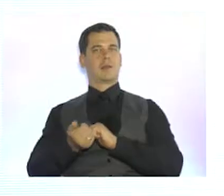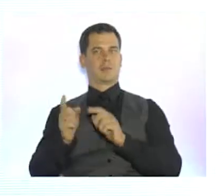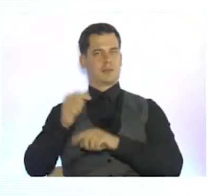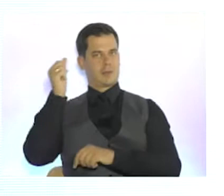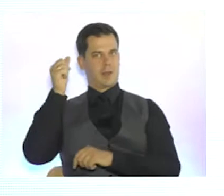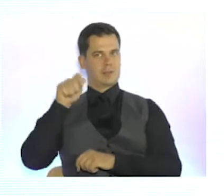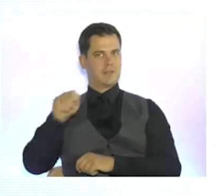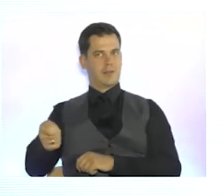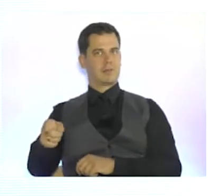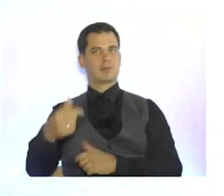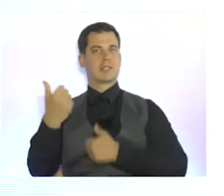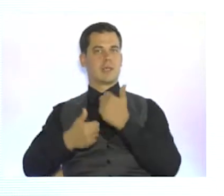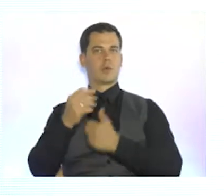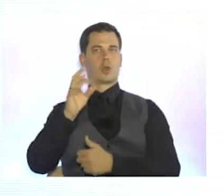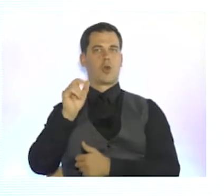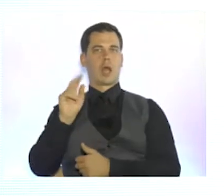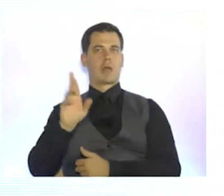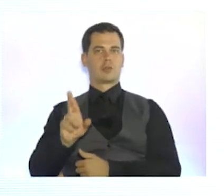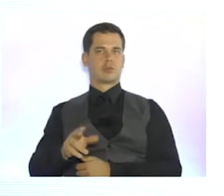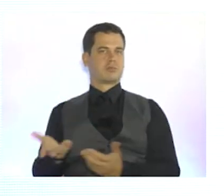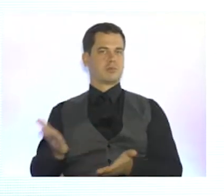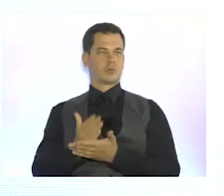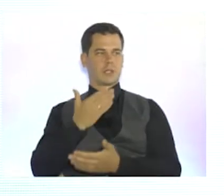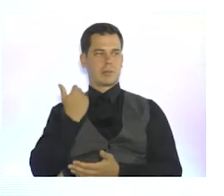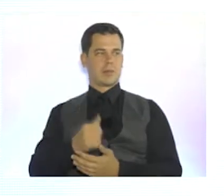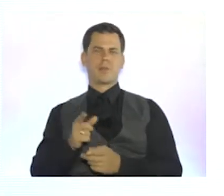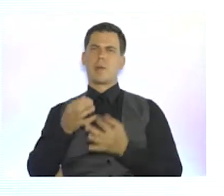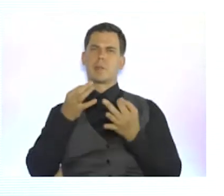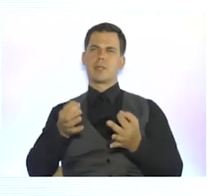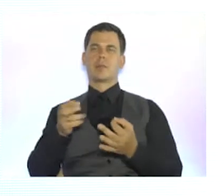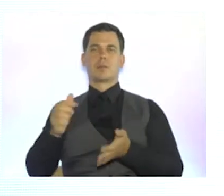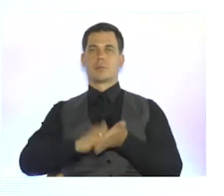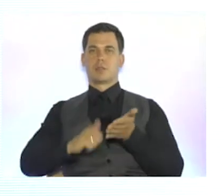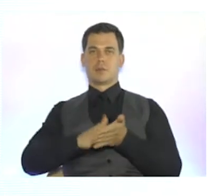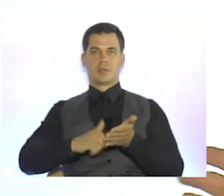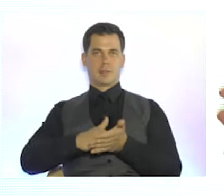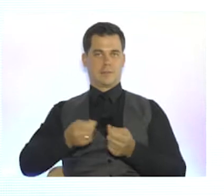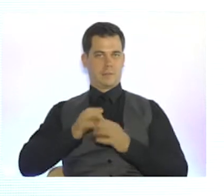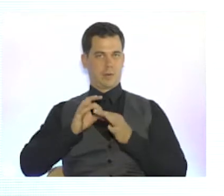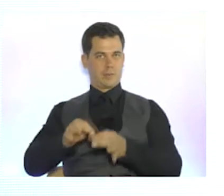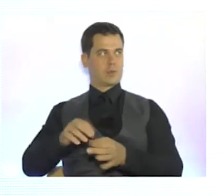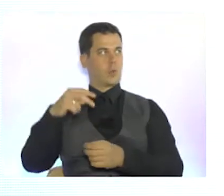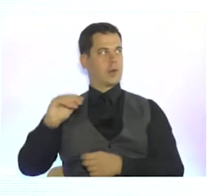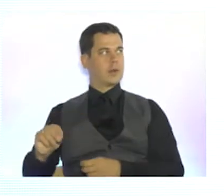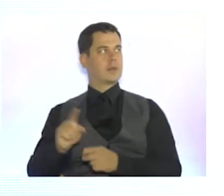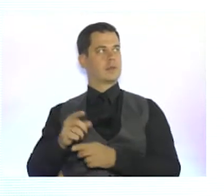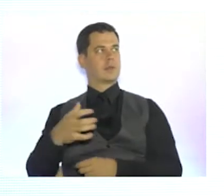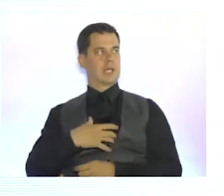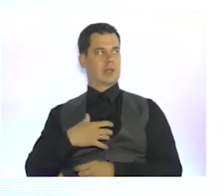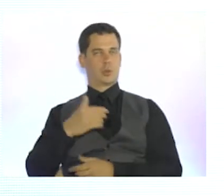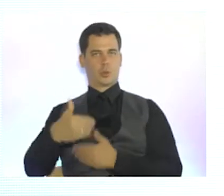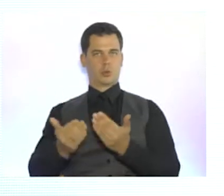nazewnictwo tych niektórych zawodów. No właśnie, pytanie do państwa dyrektorstwa, czyli Mazowiecka Jednostka Wdrażania Programów Unijnych, pan dyrektor Wojewódzkiego Urzędu